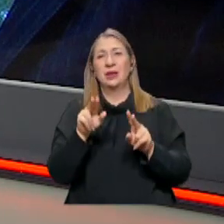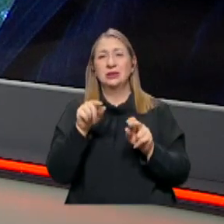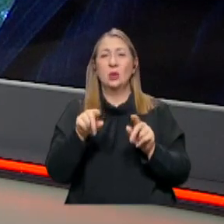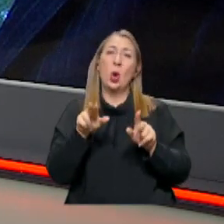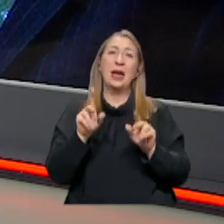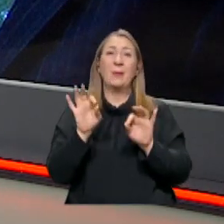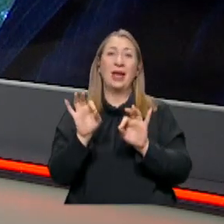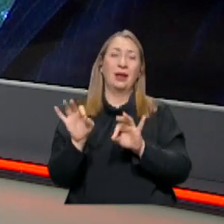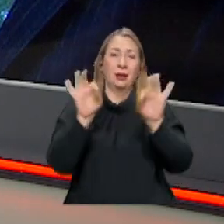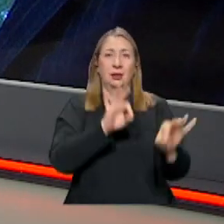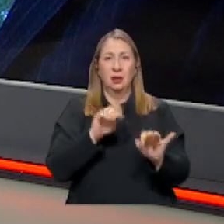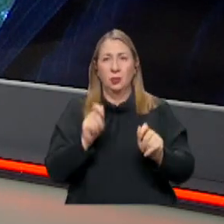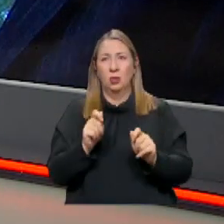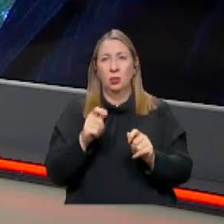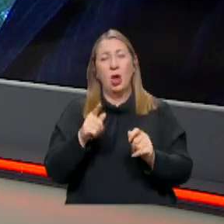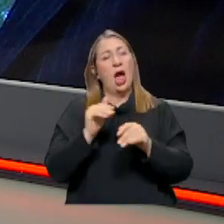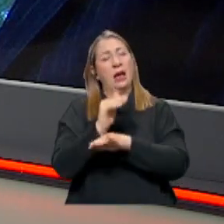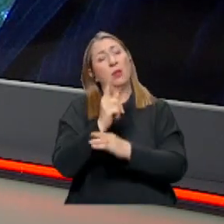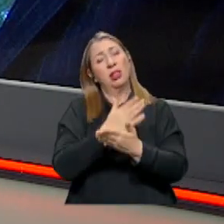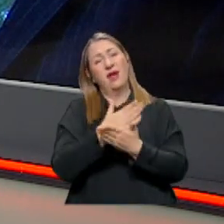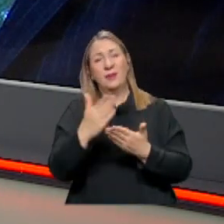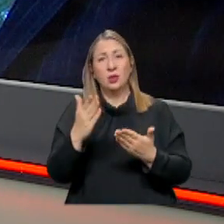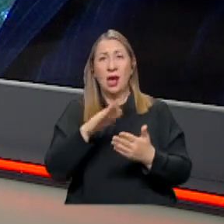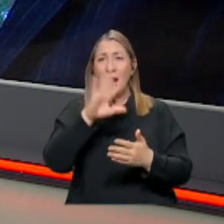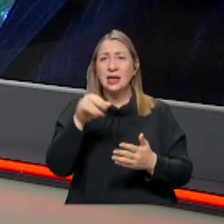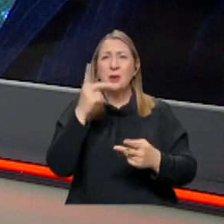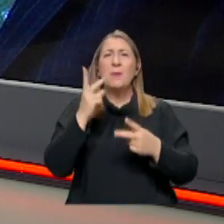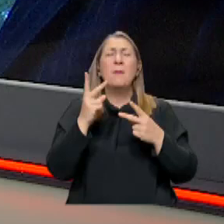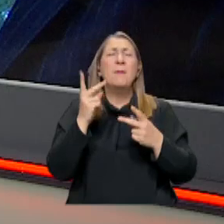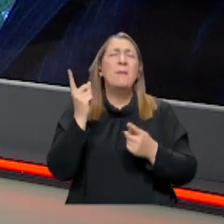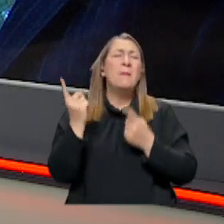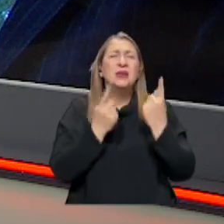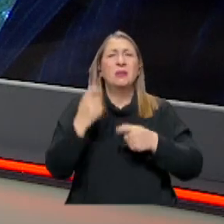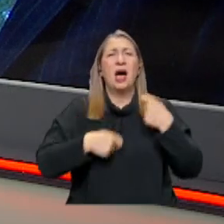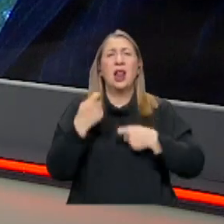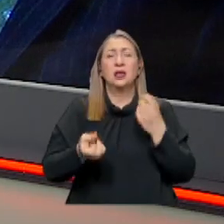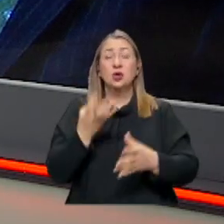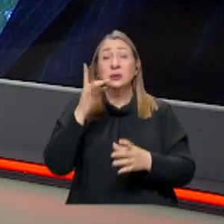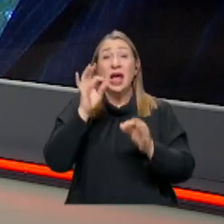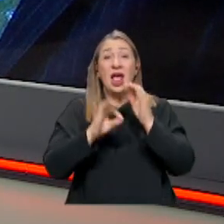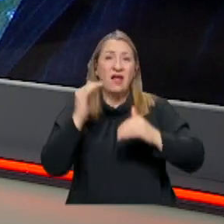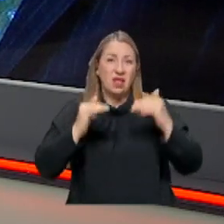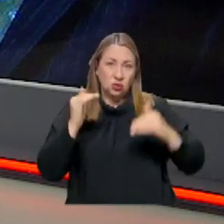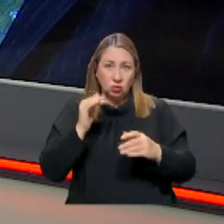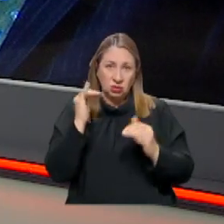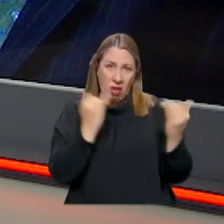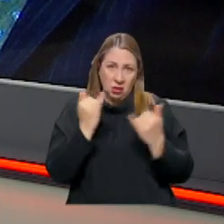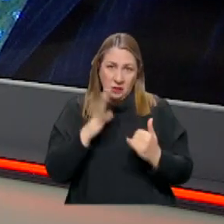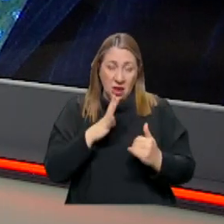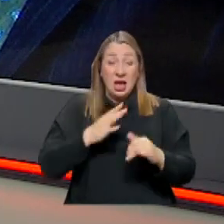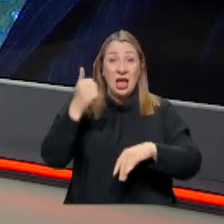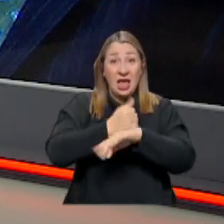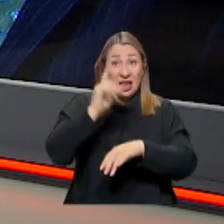şimdi öyle deniyor böyle işte hayat böyle devam ediyor herkese de birtakım bahaneler çıkıyor şimdi enflasyon tartışması var